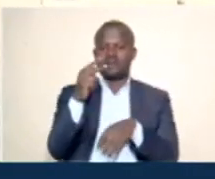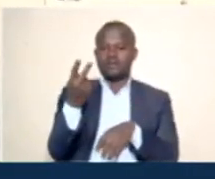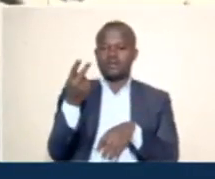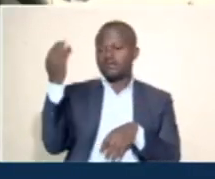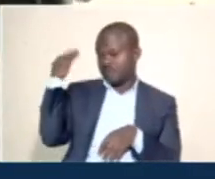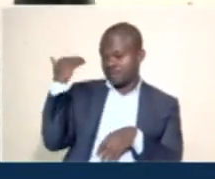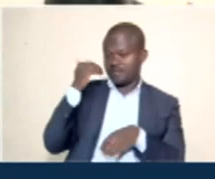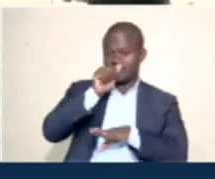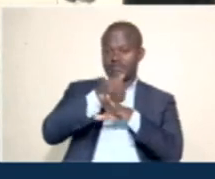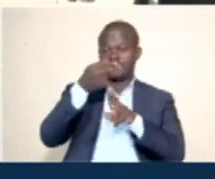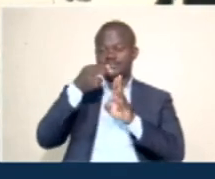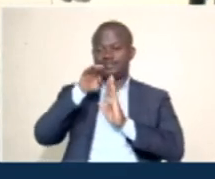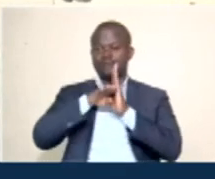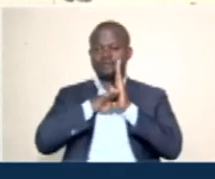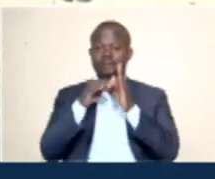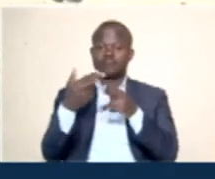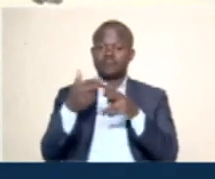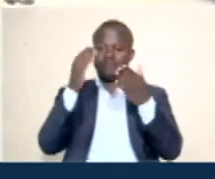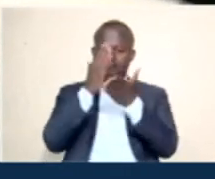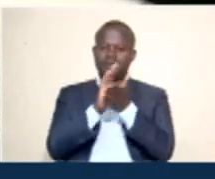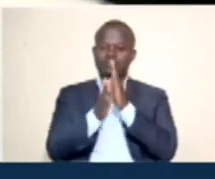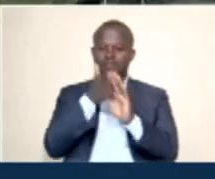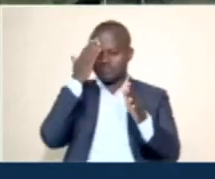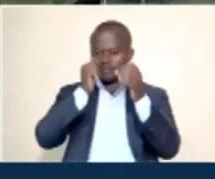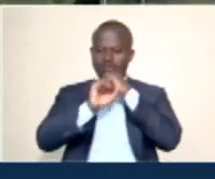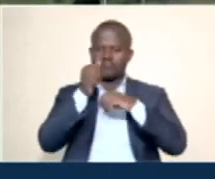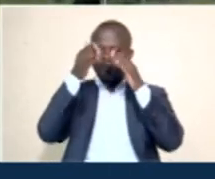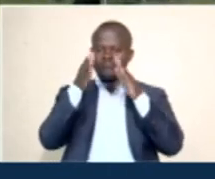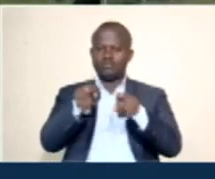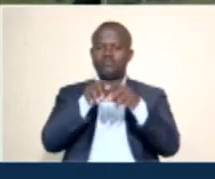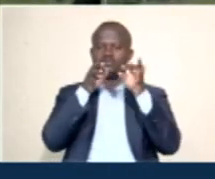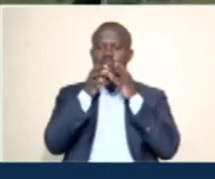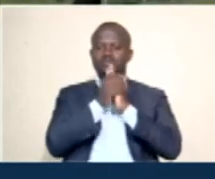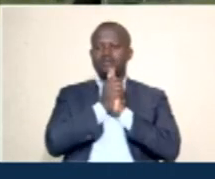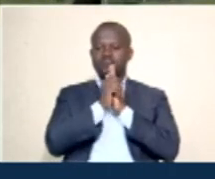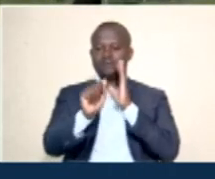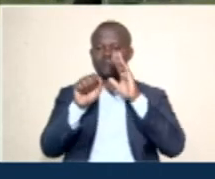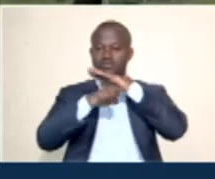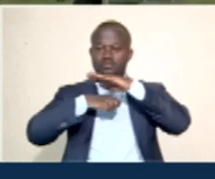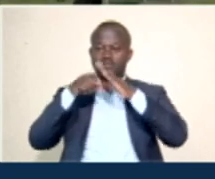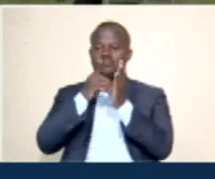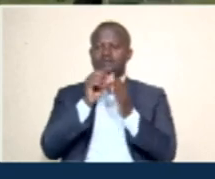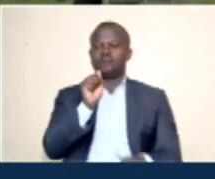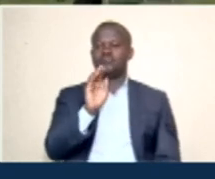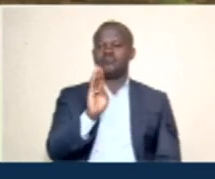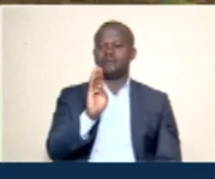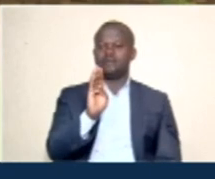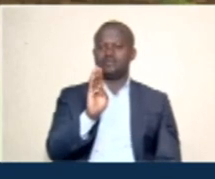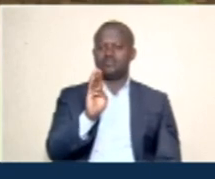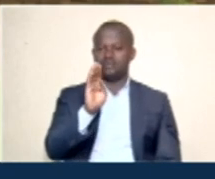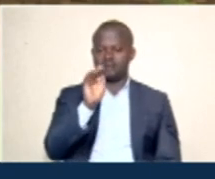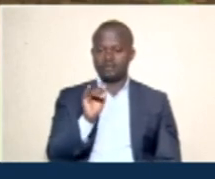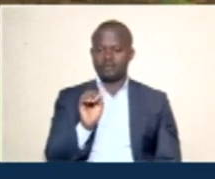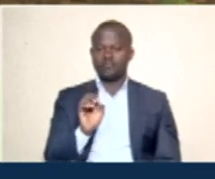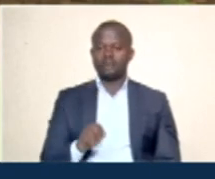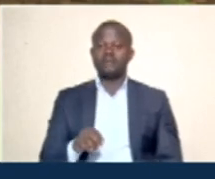zari zashyizwe ku rutonde rw’inyamaswa zarimo gucika bitewe n'ibikorwa bya muntu, nk'uko bisobanurwa n'impuguke mu bidukikije Dr. Abias Maneagaba. Ko